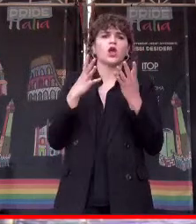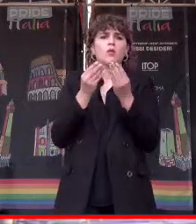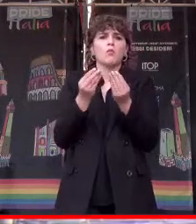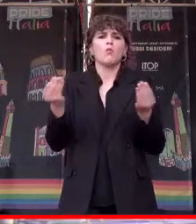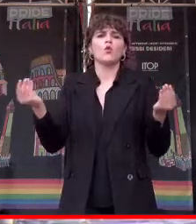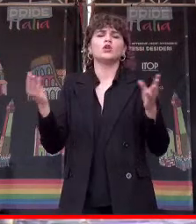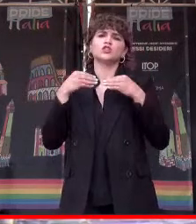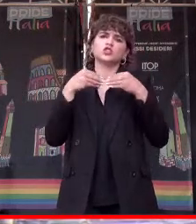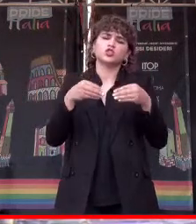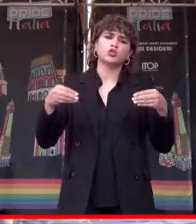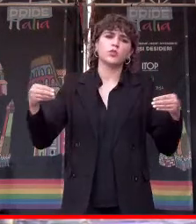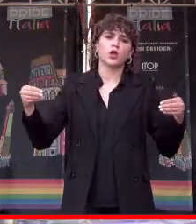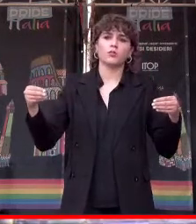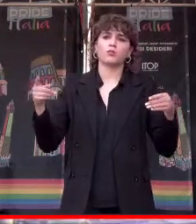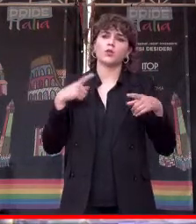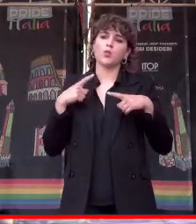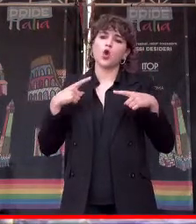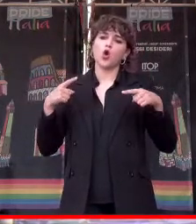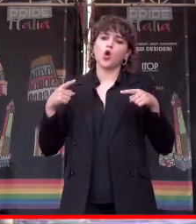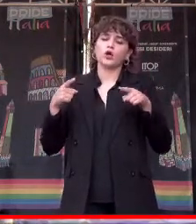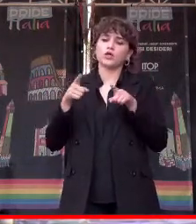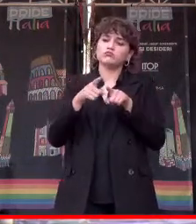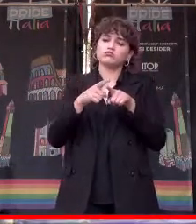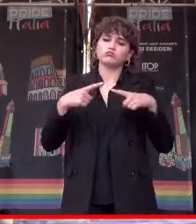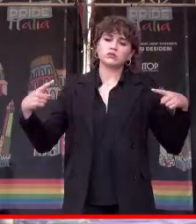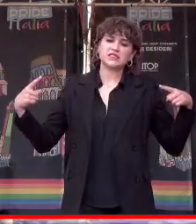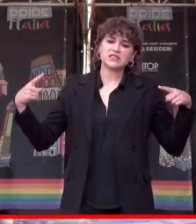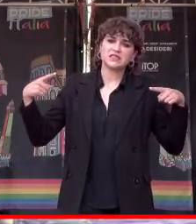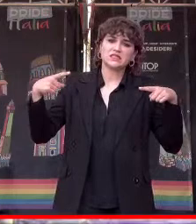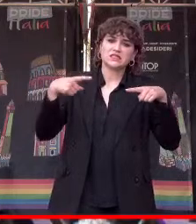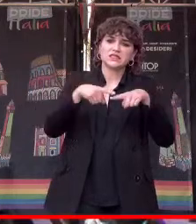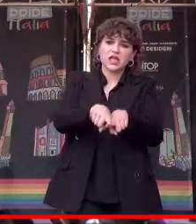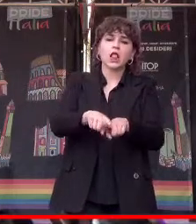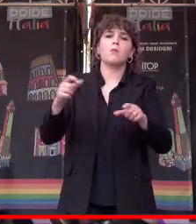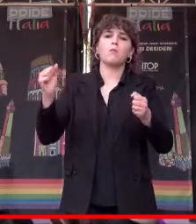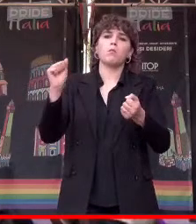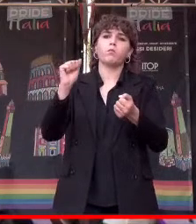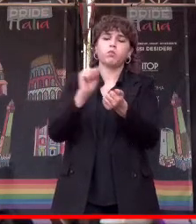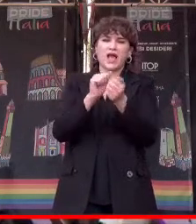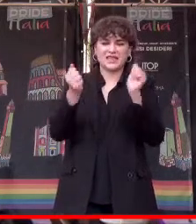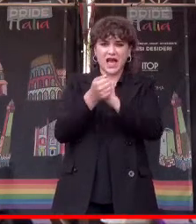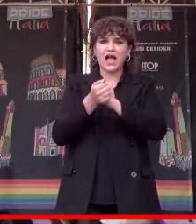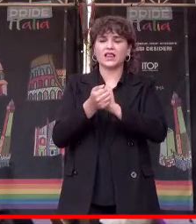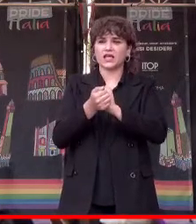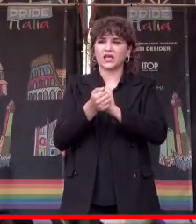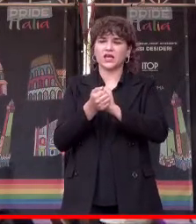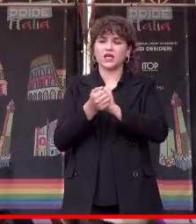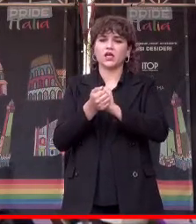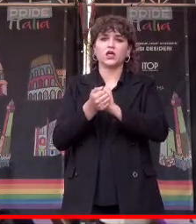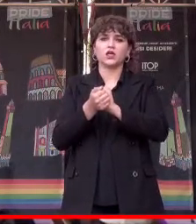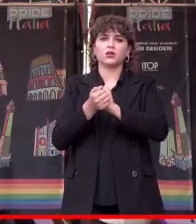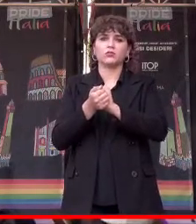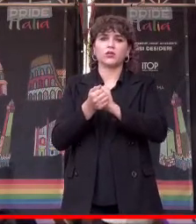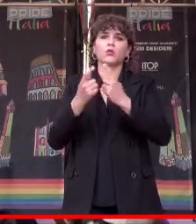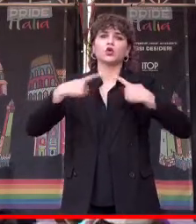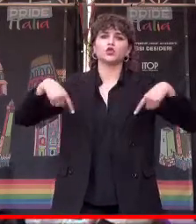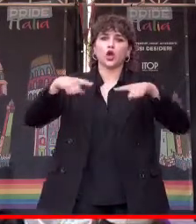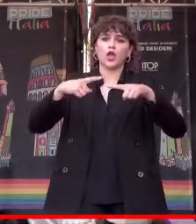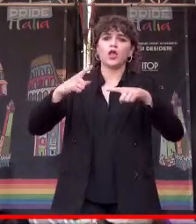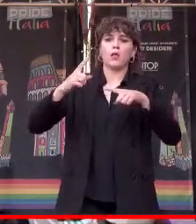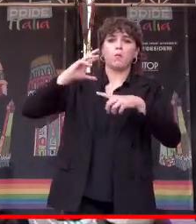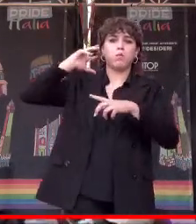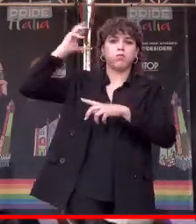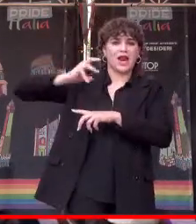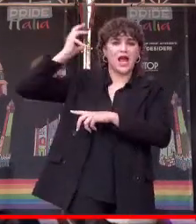delle persone che in disabilità. Bravissimo. Dei temi e non a caso si chiama Pride, e noi ci incrociamo al Pride, no?